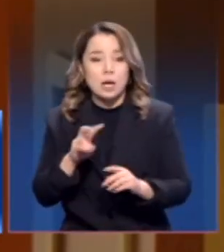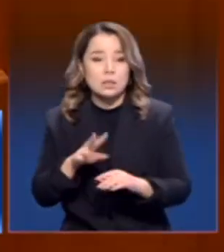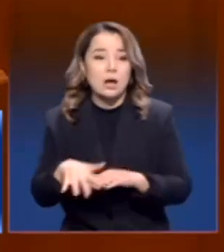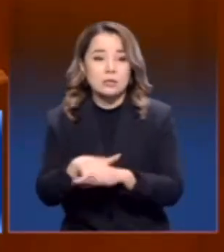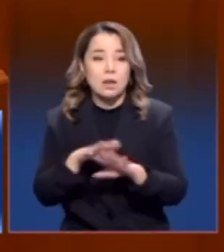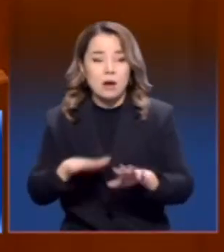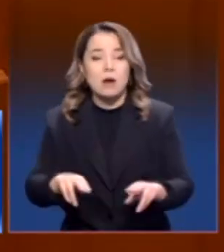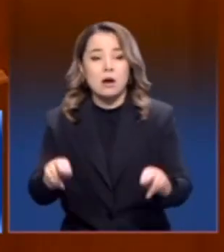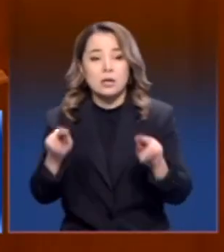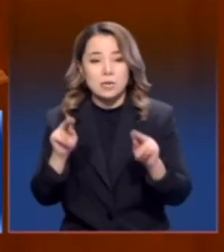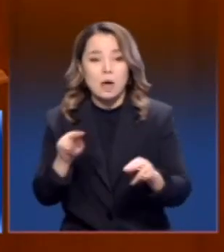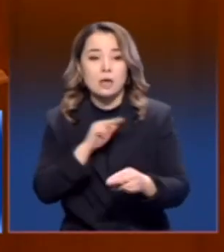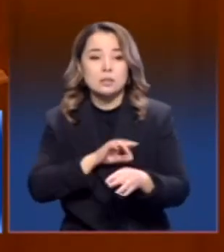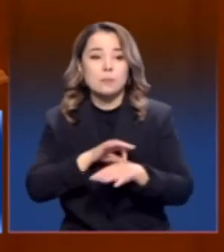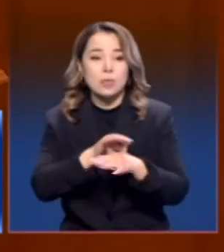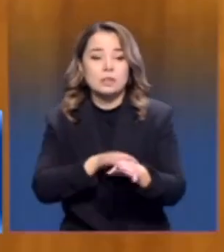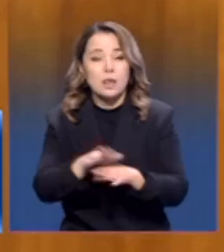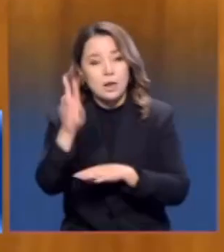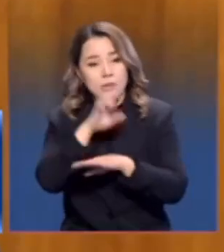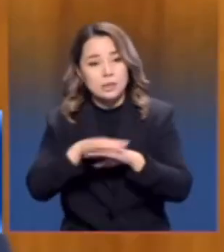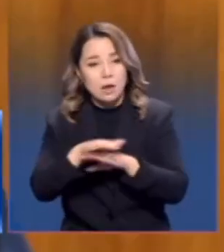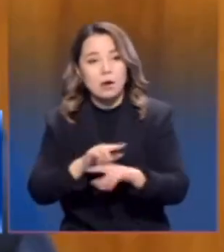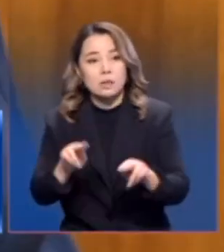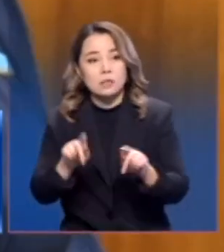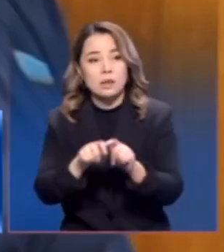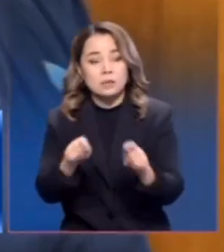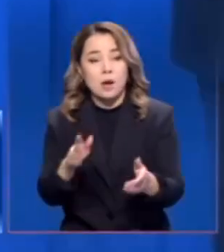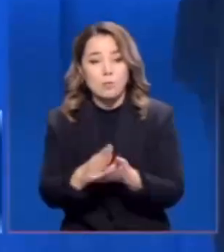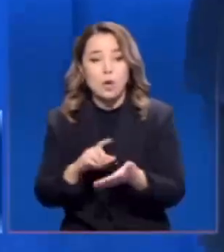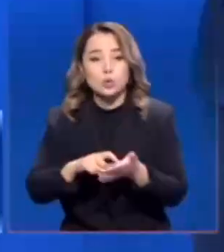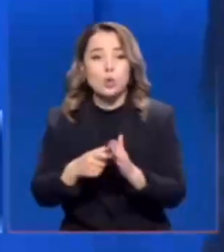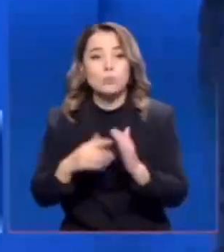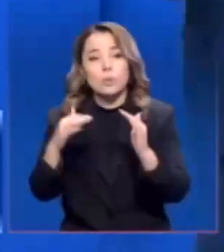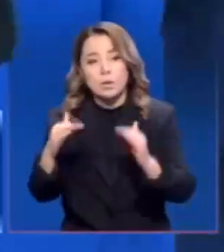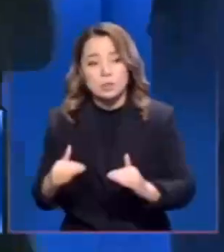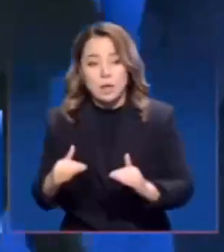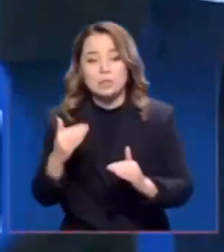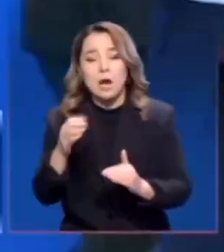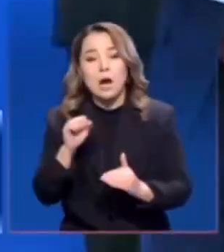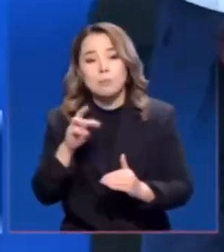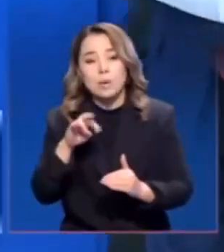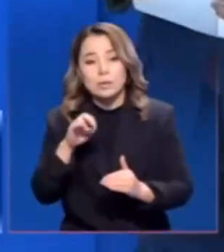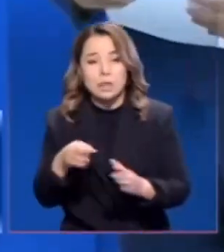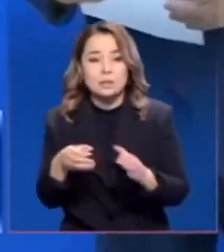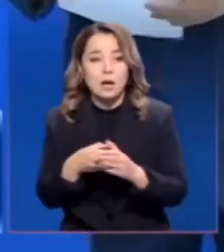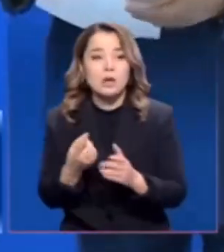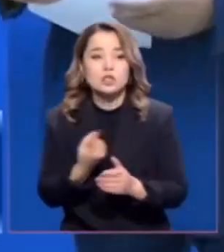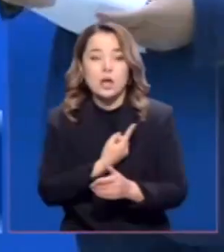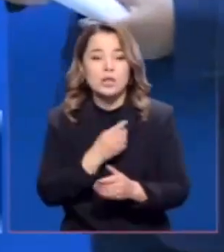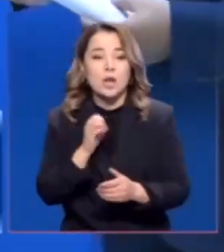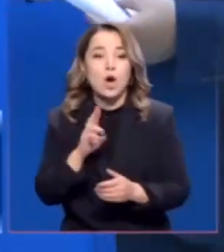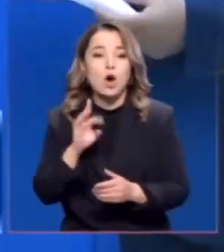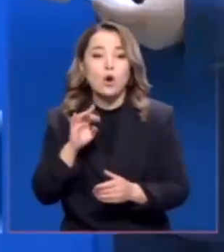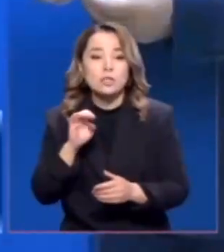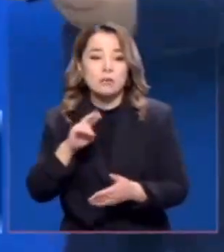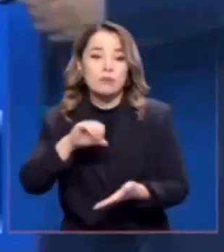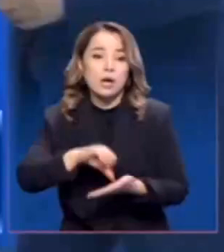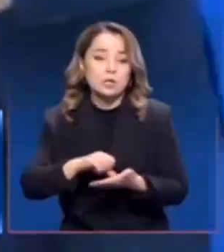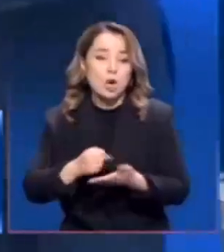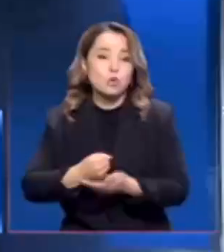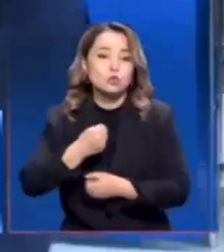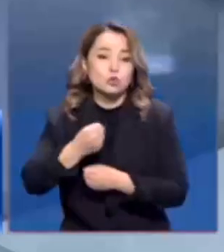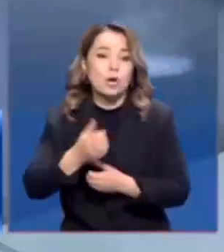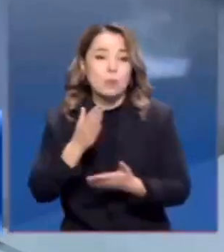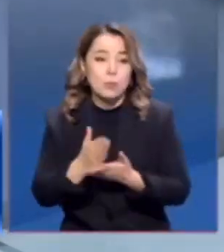елге адал қызмет етемін деп ант берді. Ал төменгі палатаның төрағасы болуға аманаттың атынан жалғыз Ерлан Қошановтың кандидатурасы